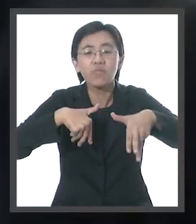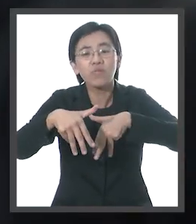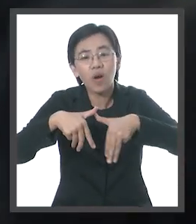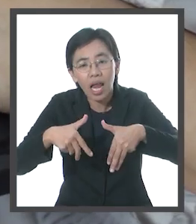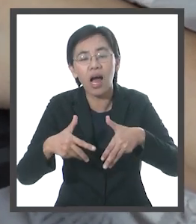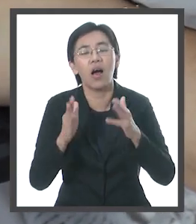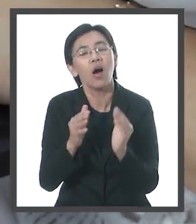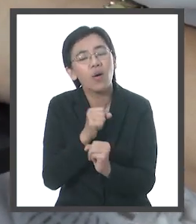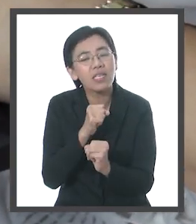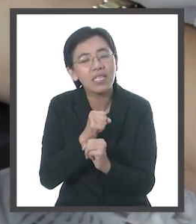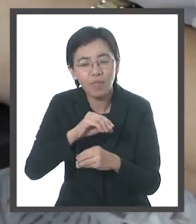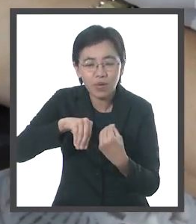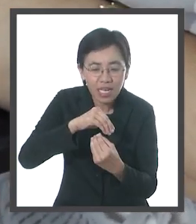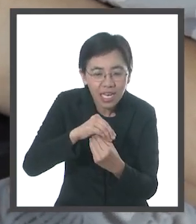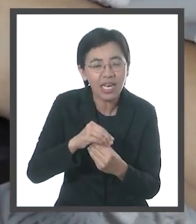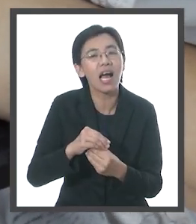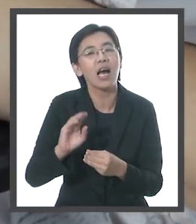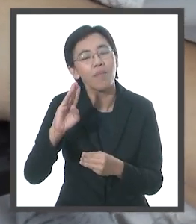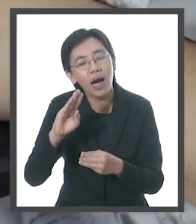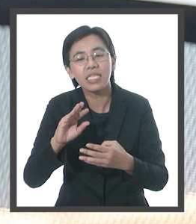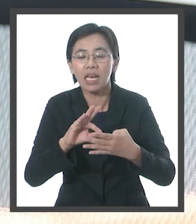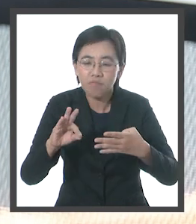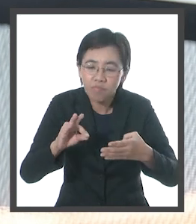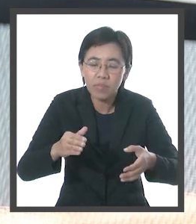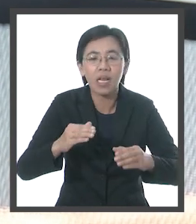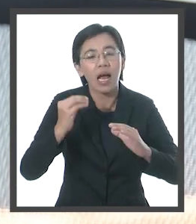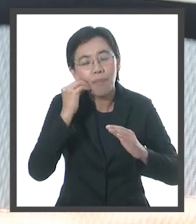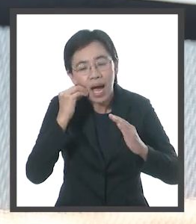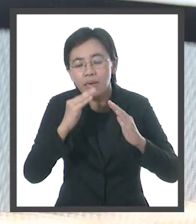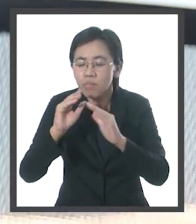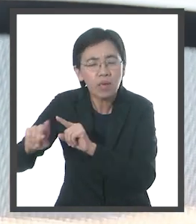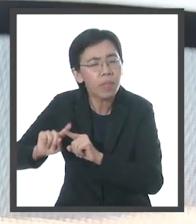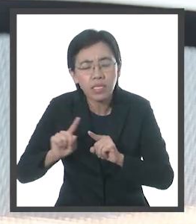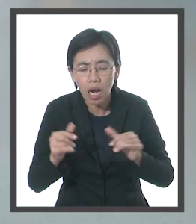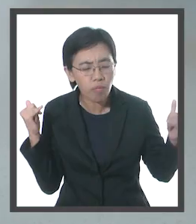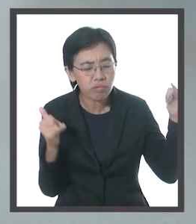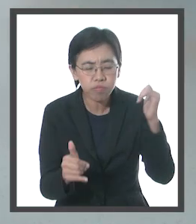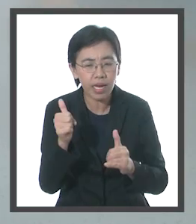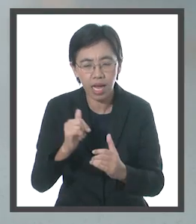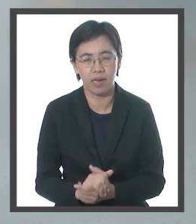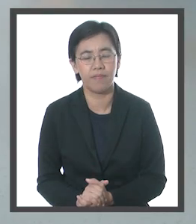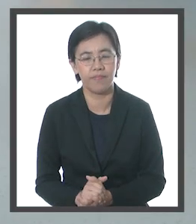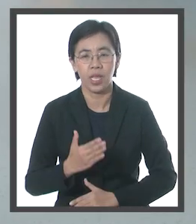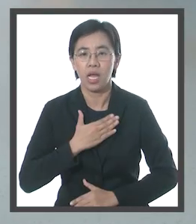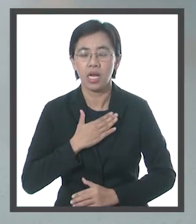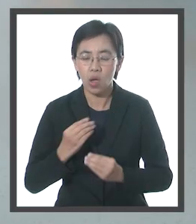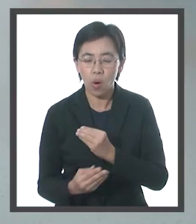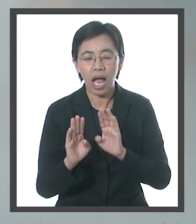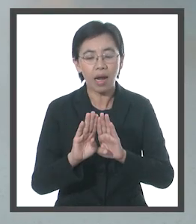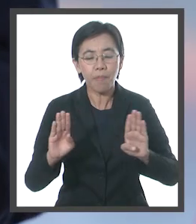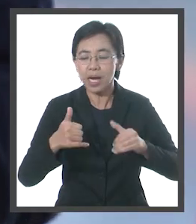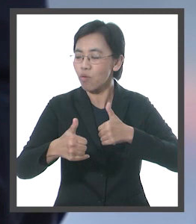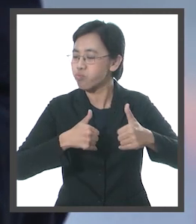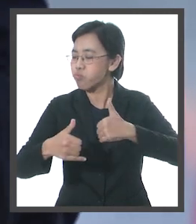ต่ผู้ประกอบการอสังหาริมทรัพย์ทุกเจ้าเราเปิดให้ตลอดเวลา